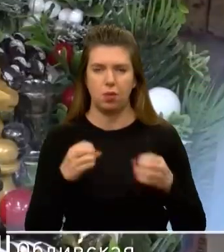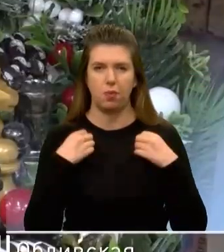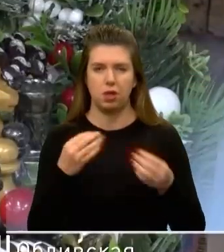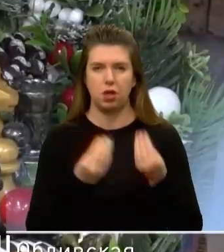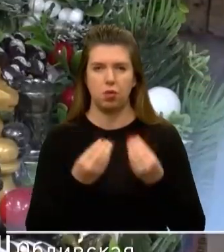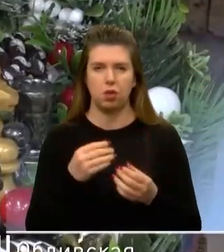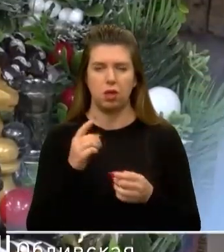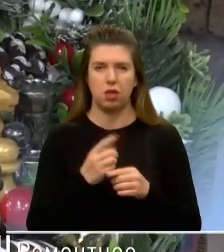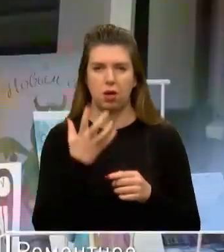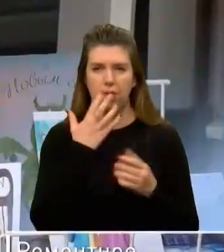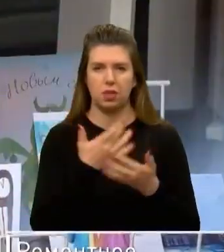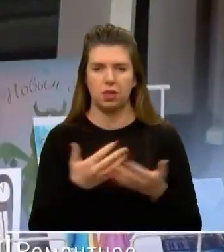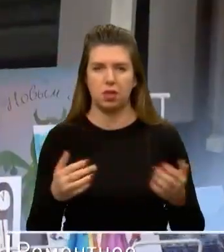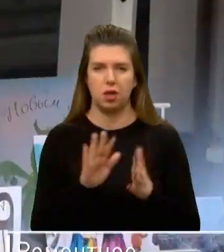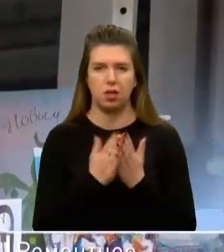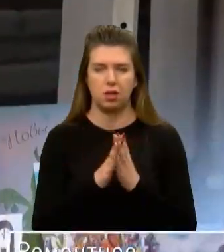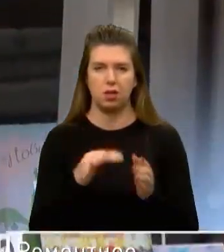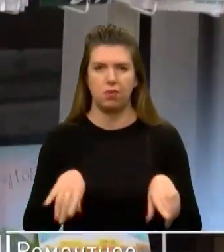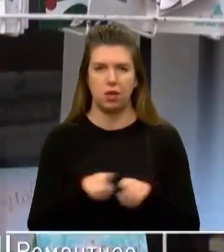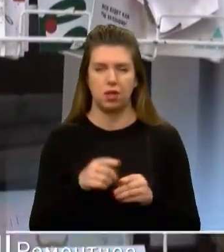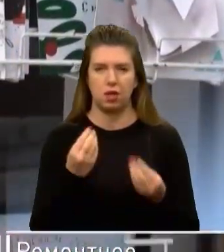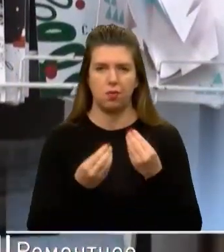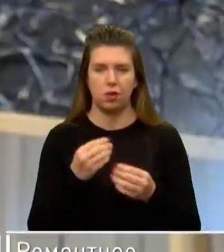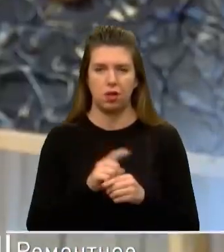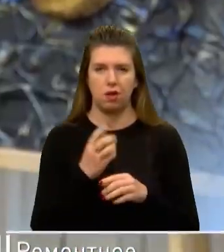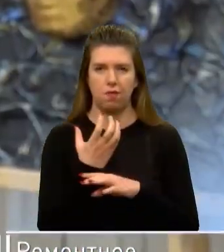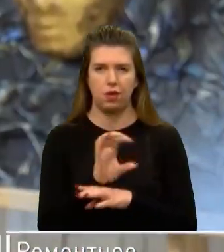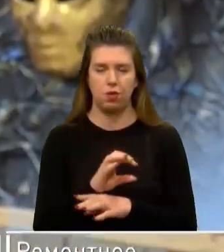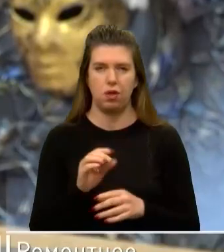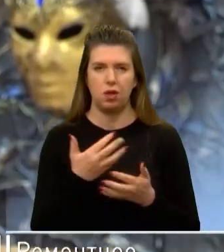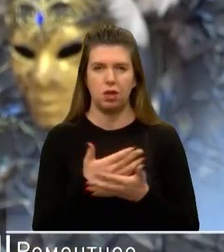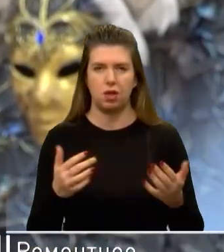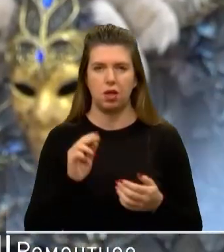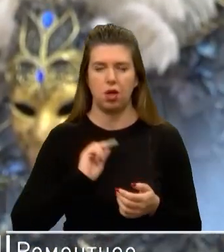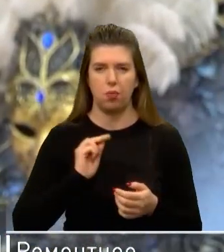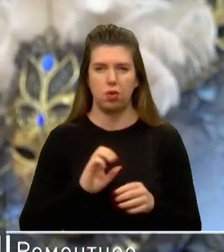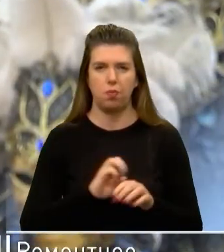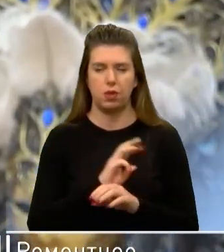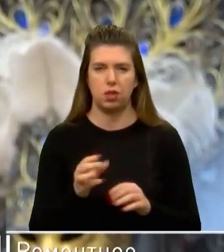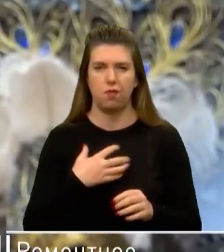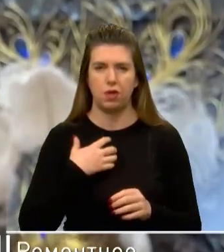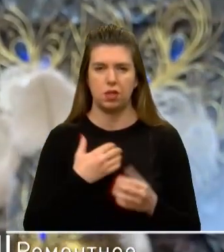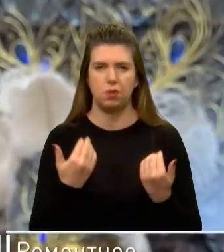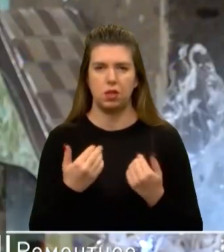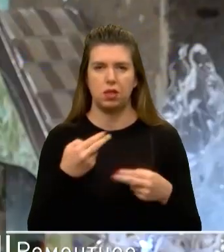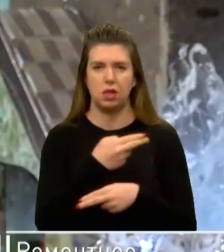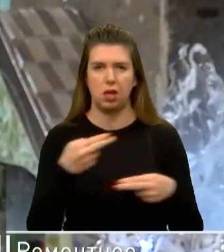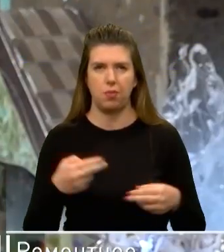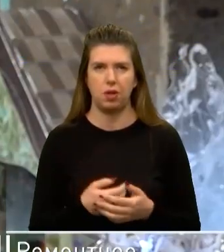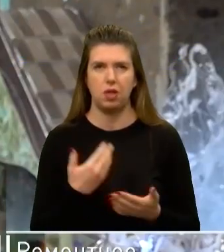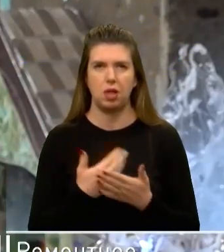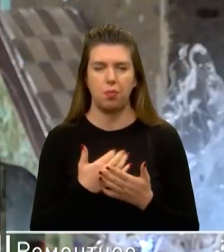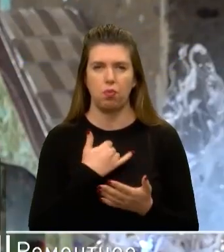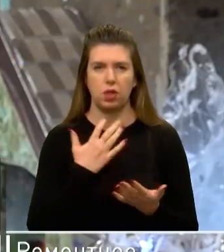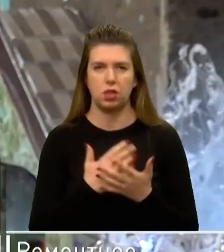игрушки карнавальные маски открытки а также анимационные ролики некоторые работы посвящены важным сейчас темам Например